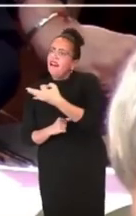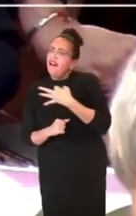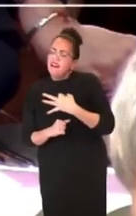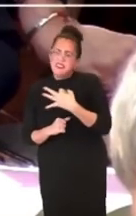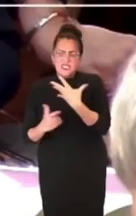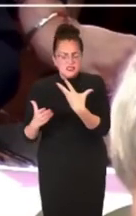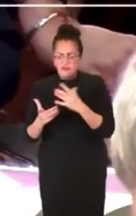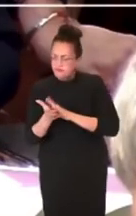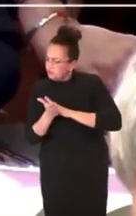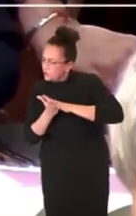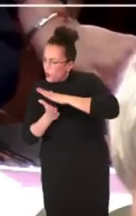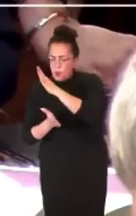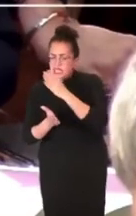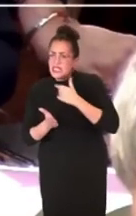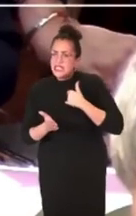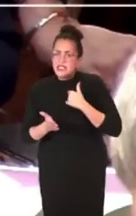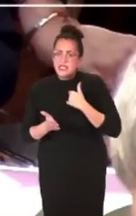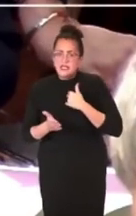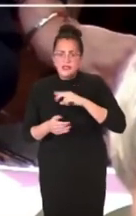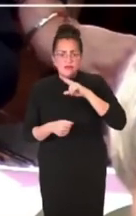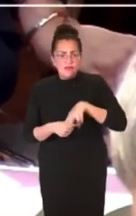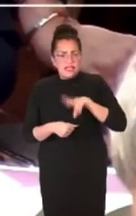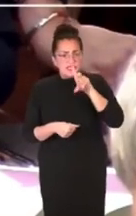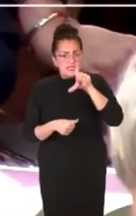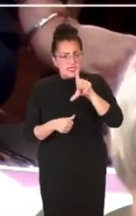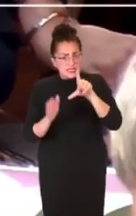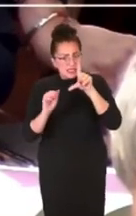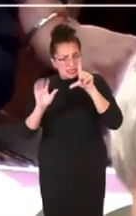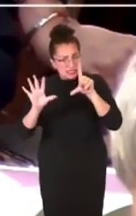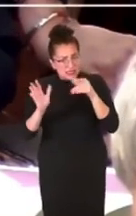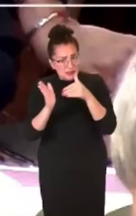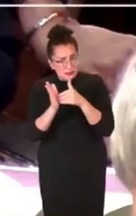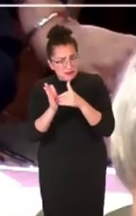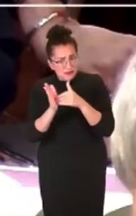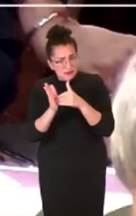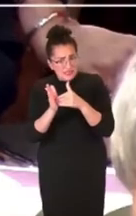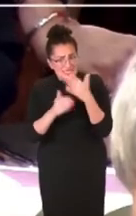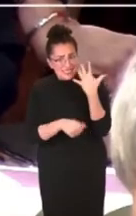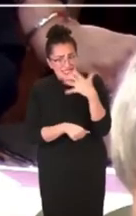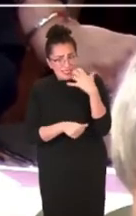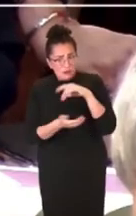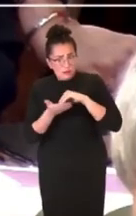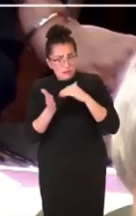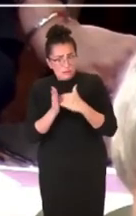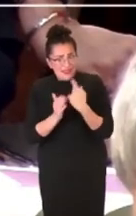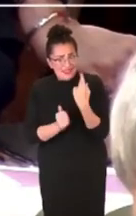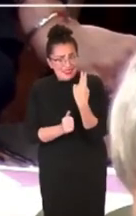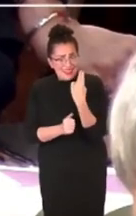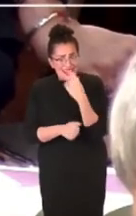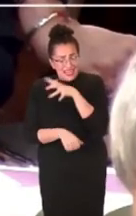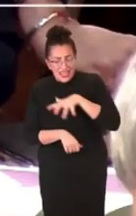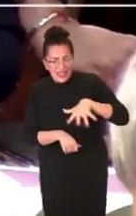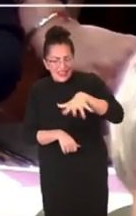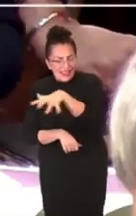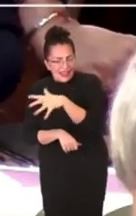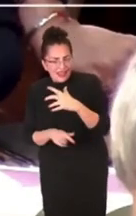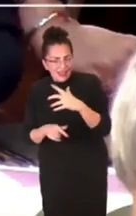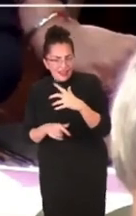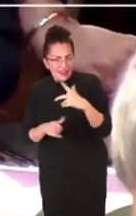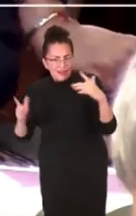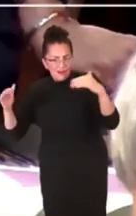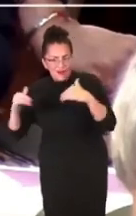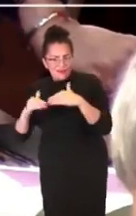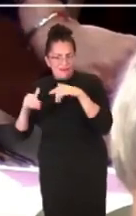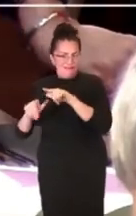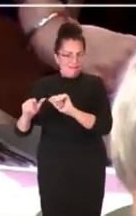j'avais faite. Nous avons quand même 7500 mètres carrés aujourd'hui sanctuarisés dans ce secteur des bassins à flot. Et je pense que c'est